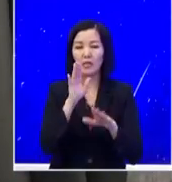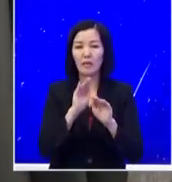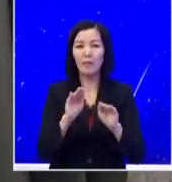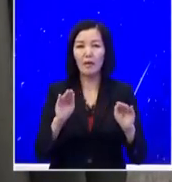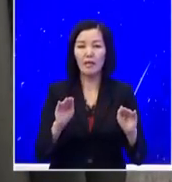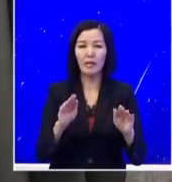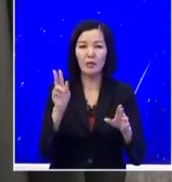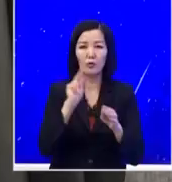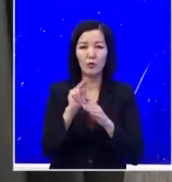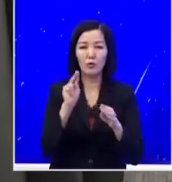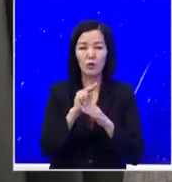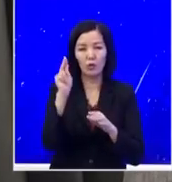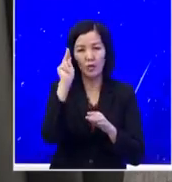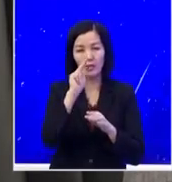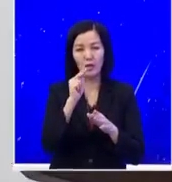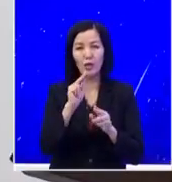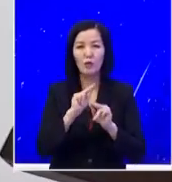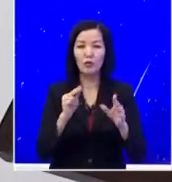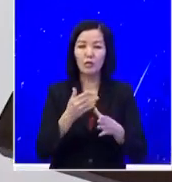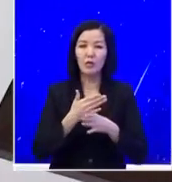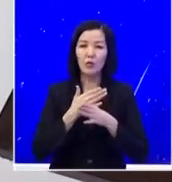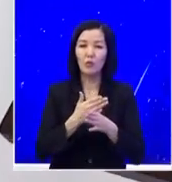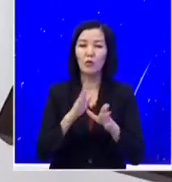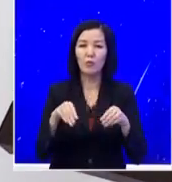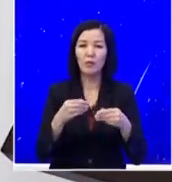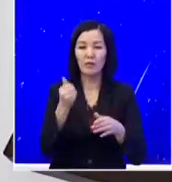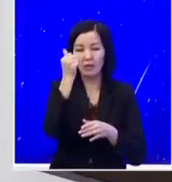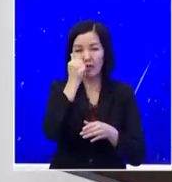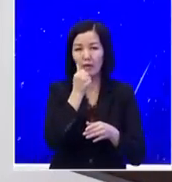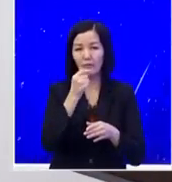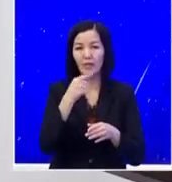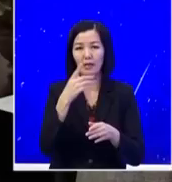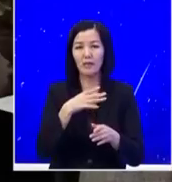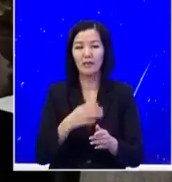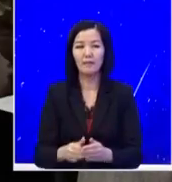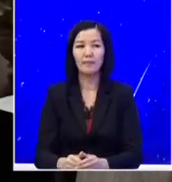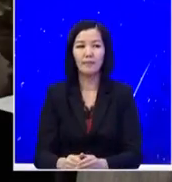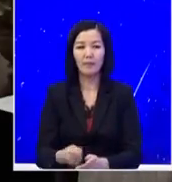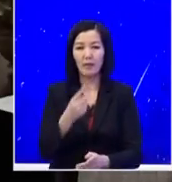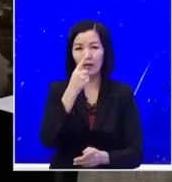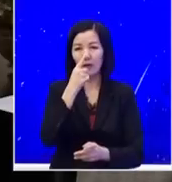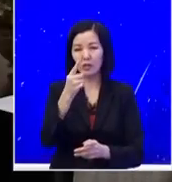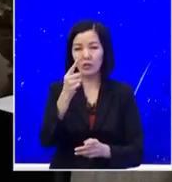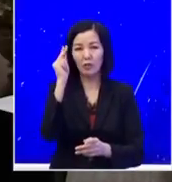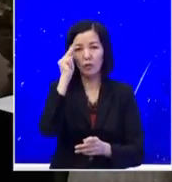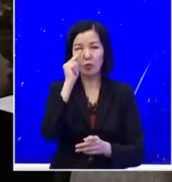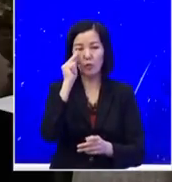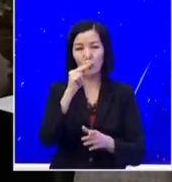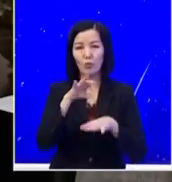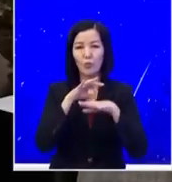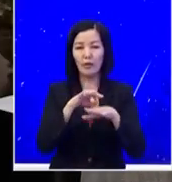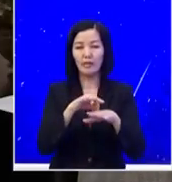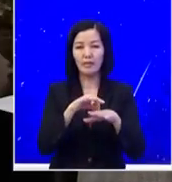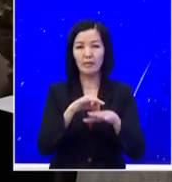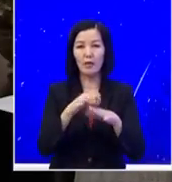мен сусындатуда ұстаздарға қолдау білдіргендері үшін өз алғысын жеткізді. Қашықтықтан оқыту барысында бұл